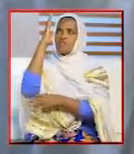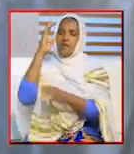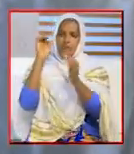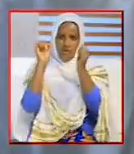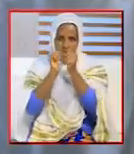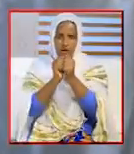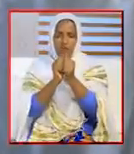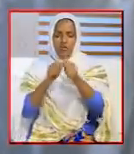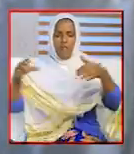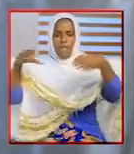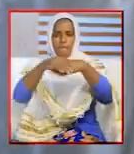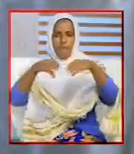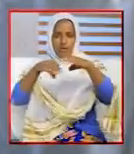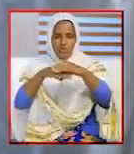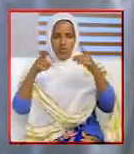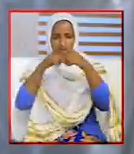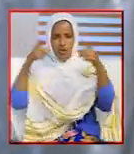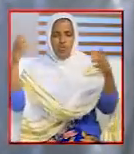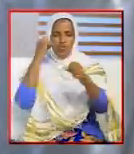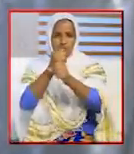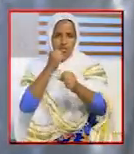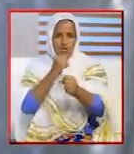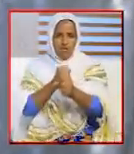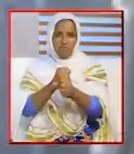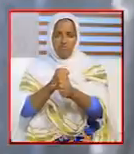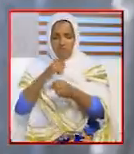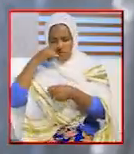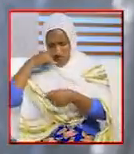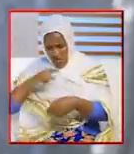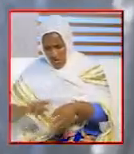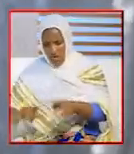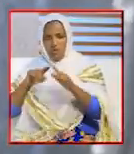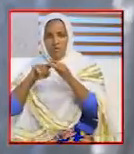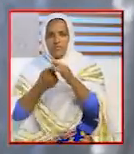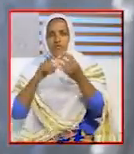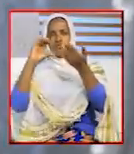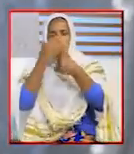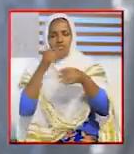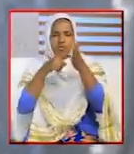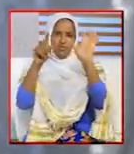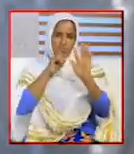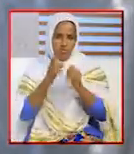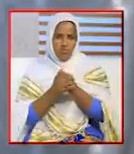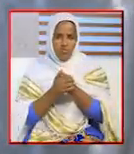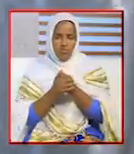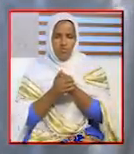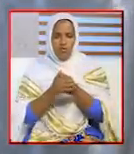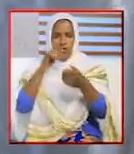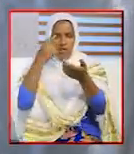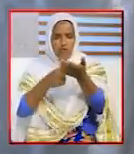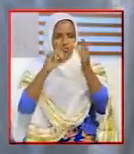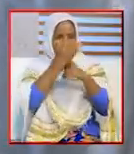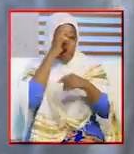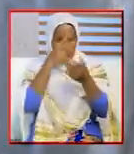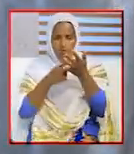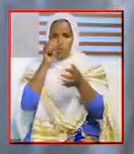ሰውን ከእግዚአብሔር ጋር የማስተዋወቁም ትልቅ ስራ ከጨቅናለት የሚጀምር መሆኑ ግልጽ ነው። ይህ